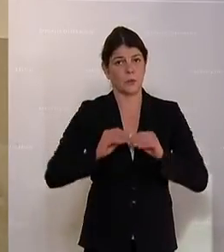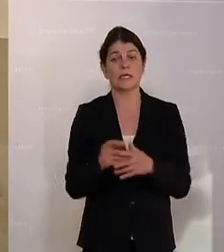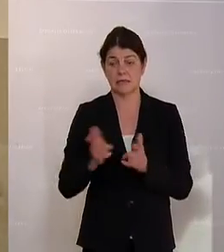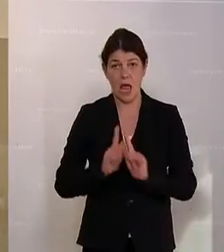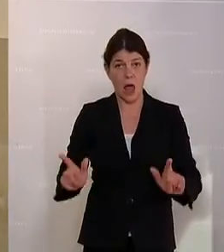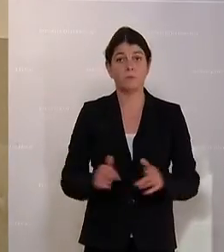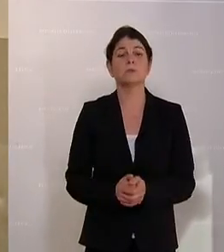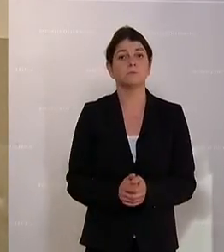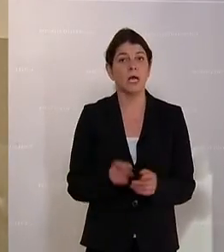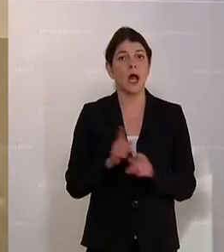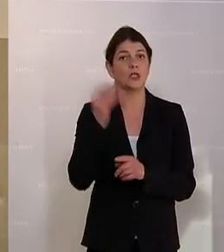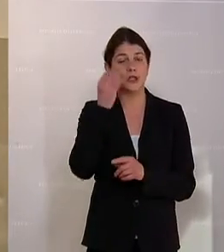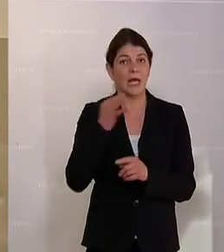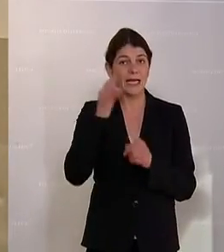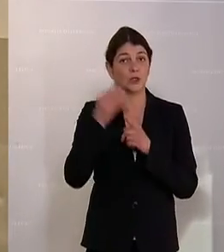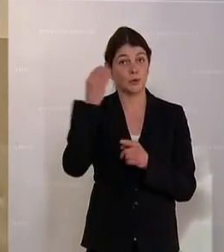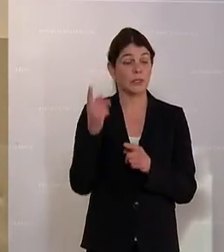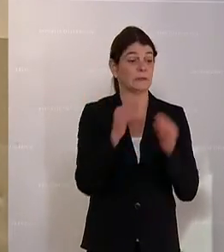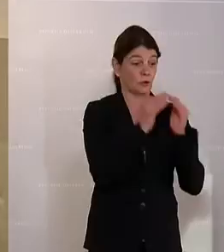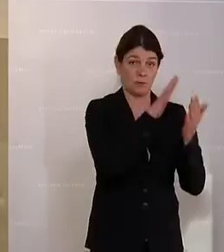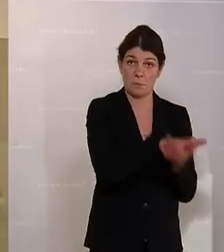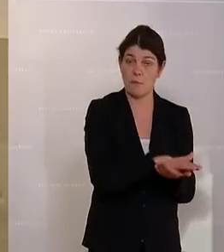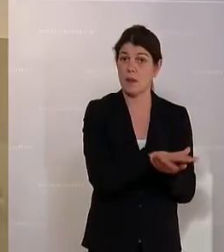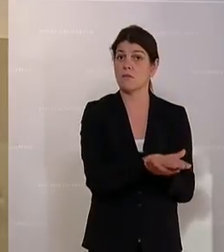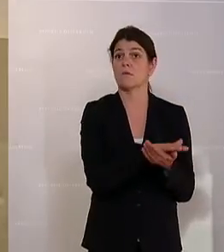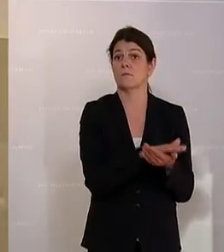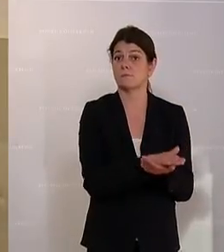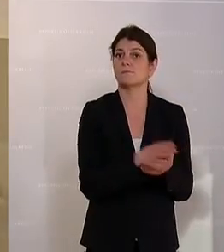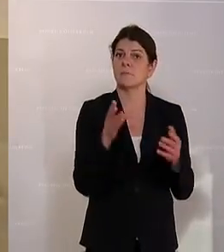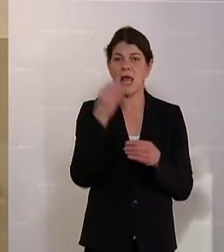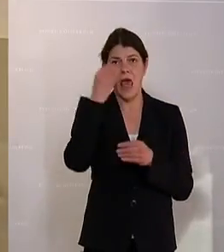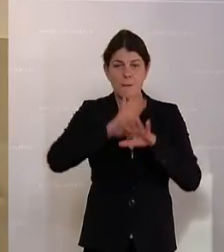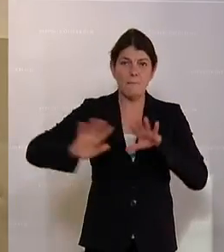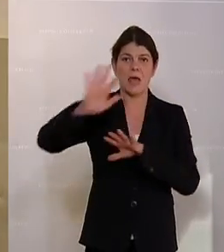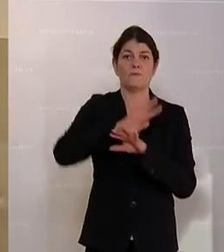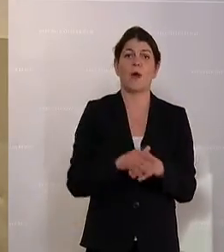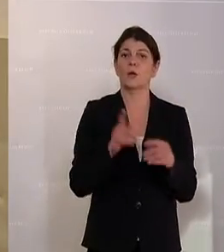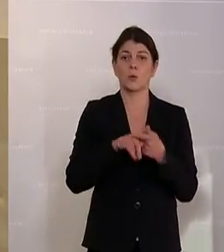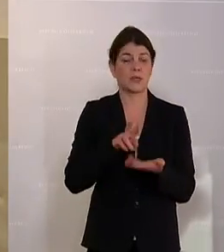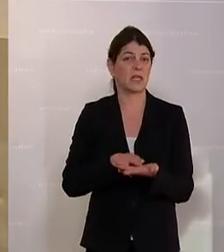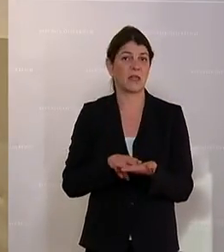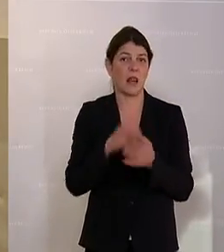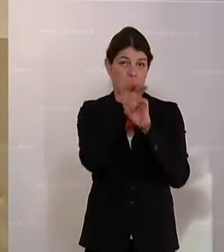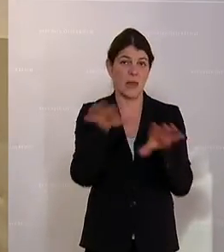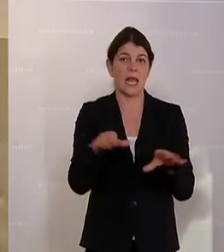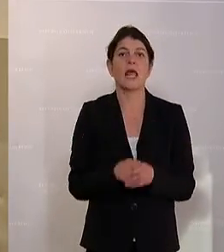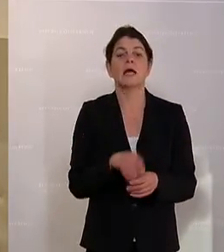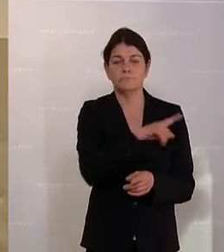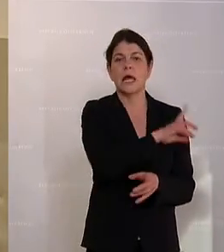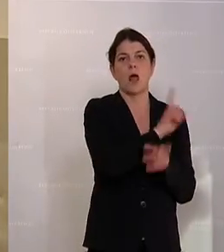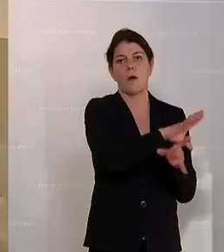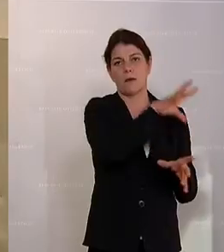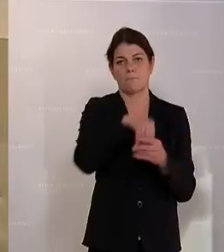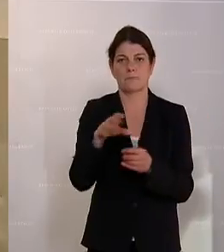erlaubt, dass Schüler und Schülerinnen, die zu Hause sind, über Lernplattformen und digitale Medien daran